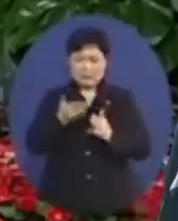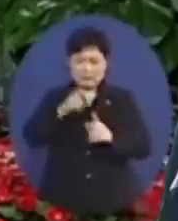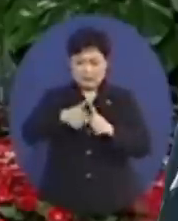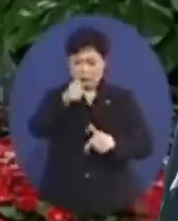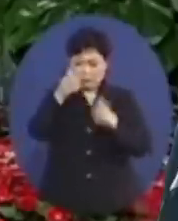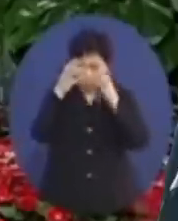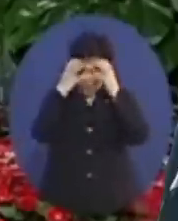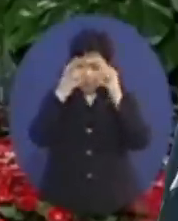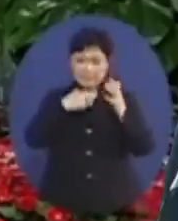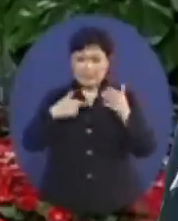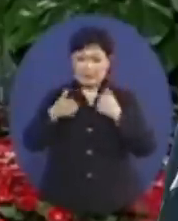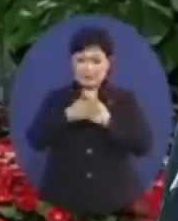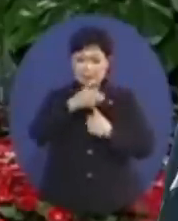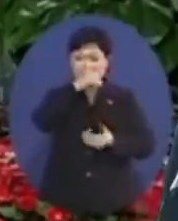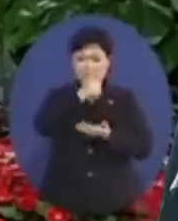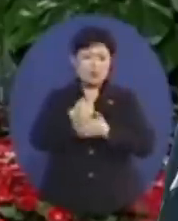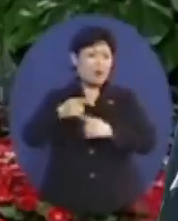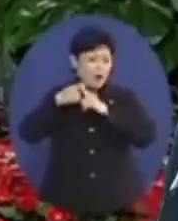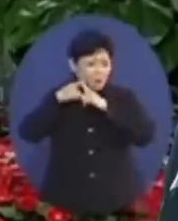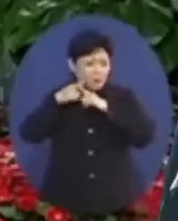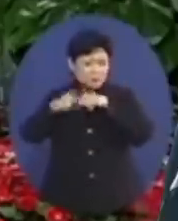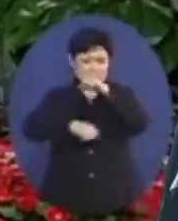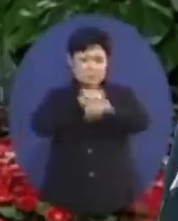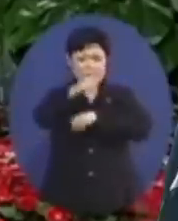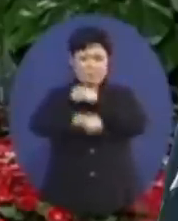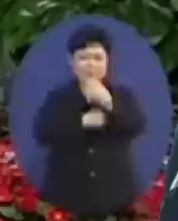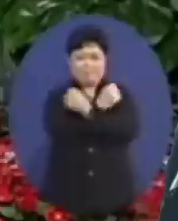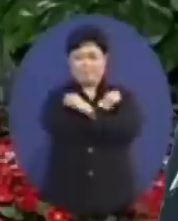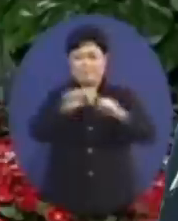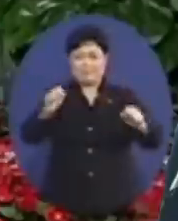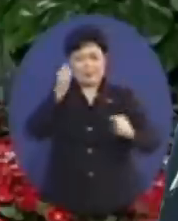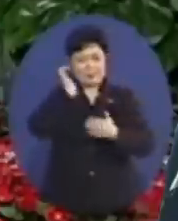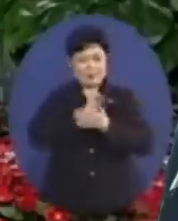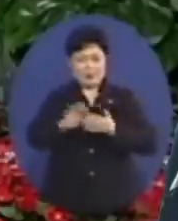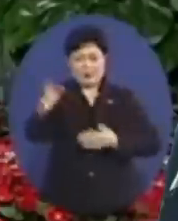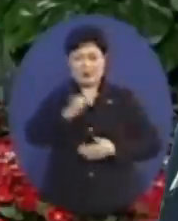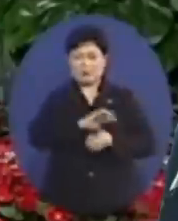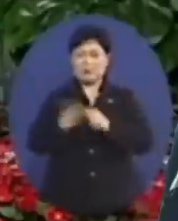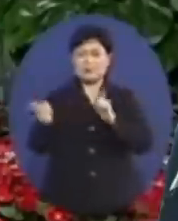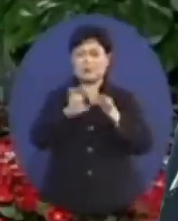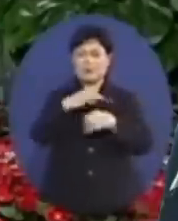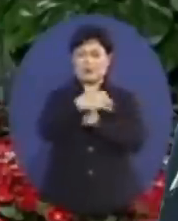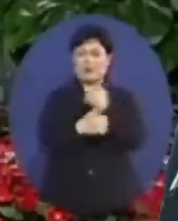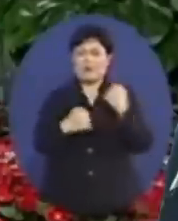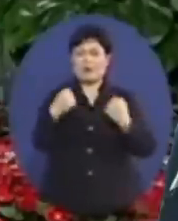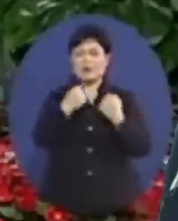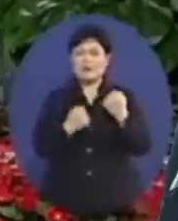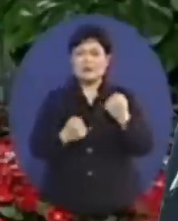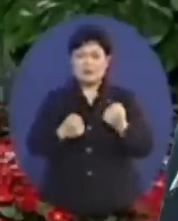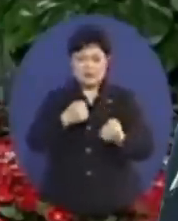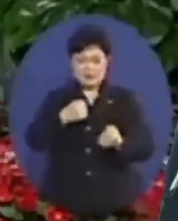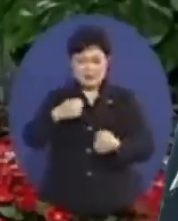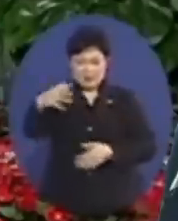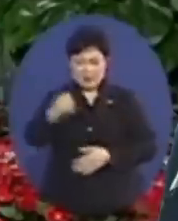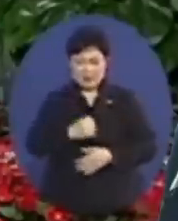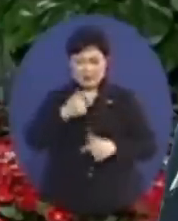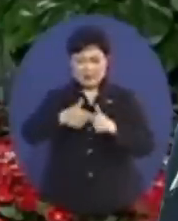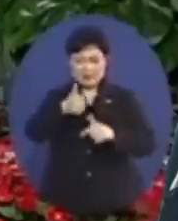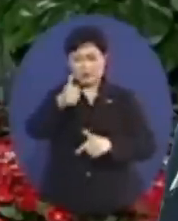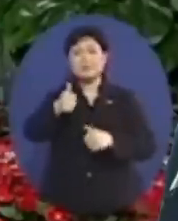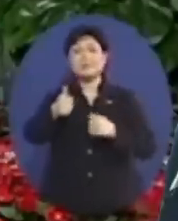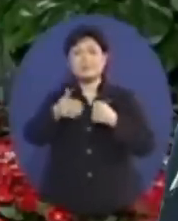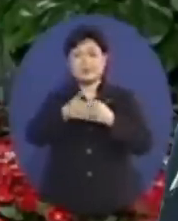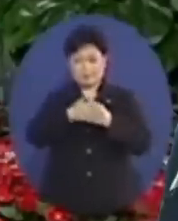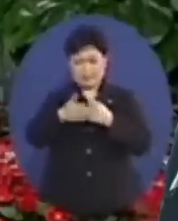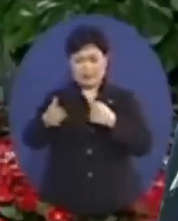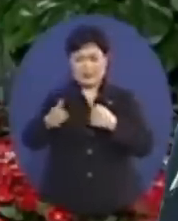고난받으심으로 우리는 죄와 허물에서 해방되고 평화를 얻고 치료의 건강을 얻게 된 것입니다. 예수님의 대속의 삶으로